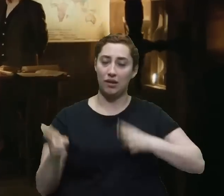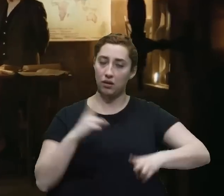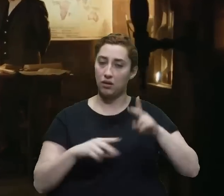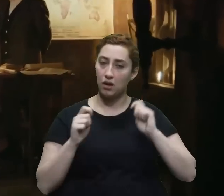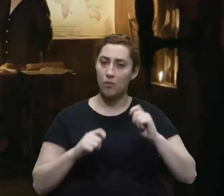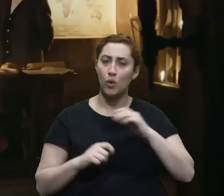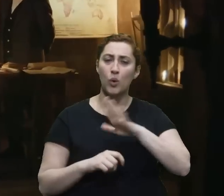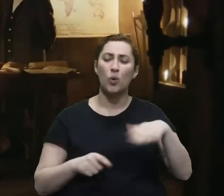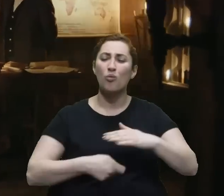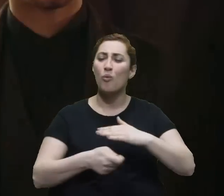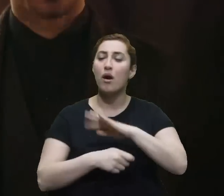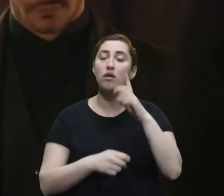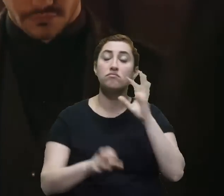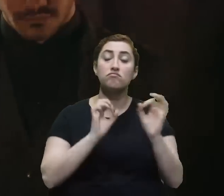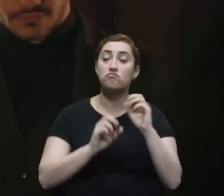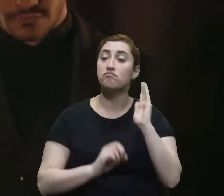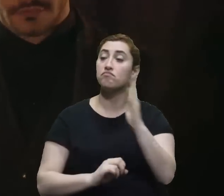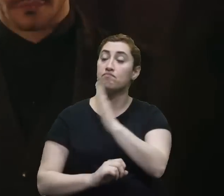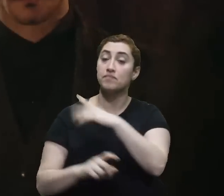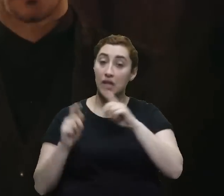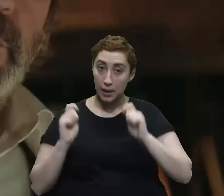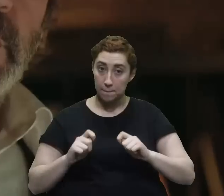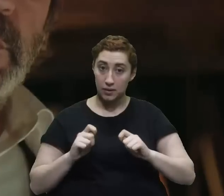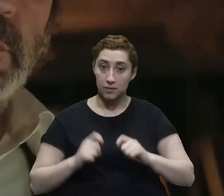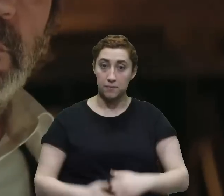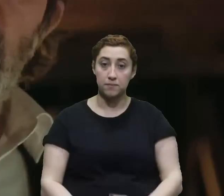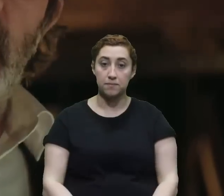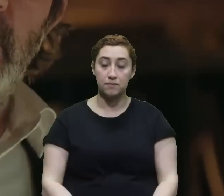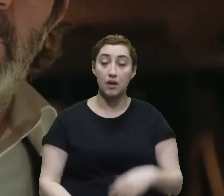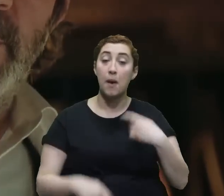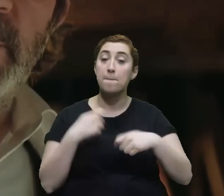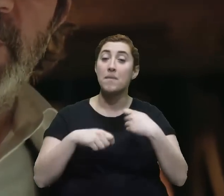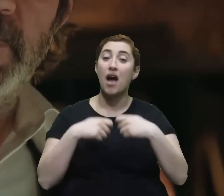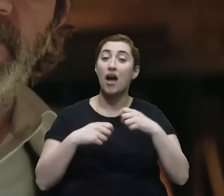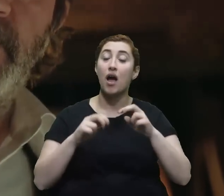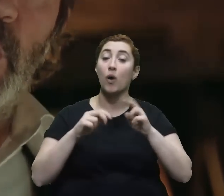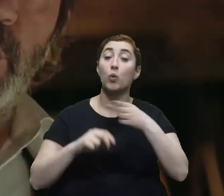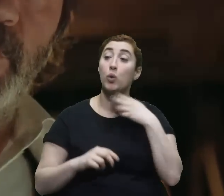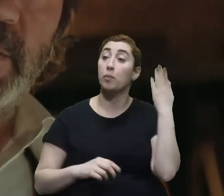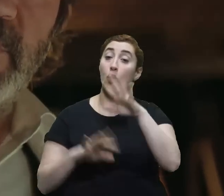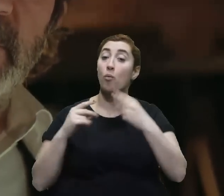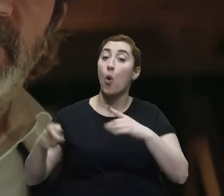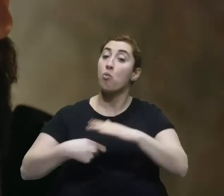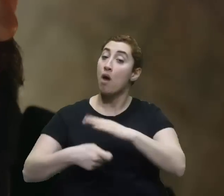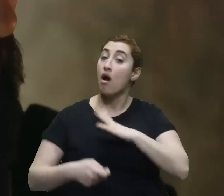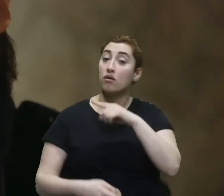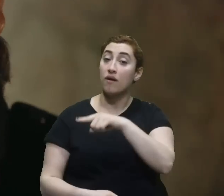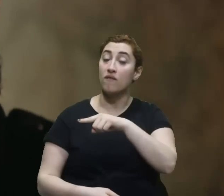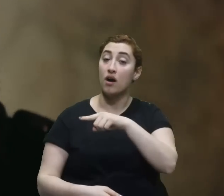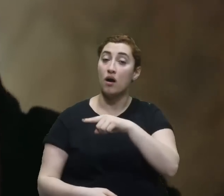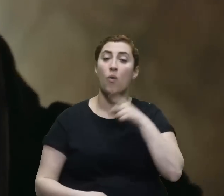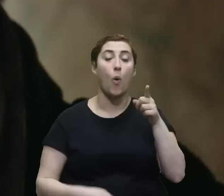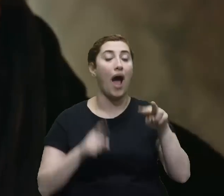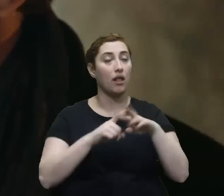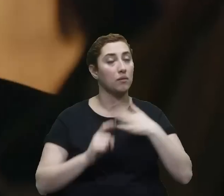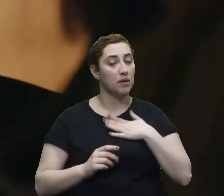giyinin. Bütün kumarhaneleri dolaşın. İkisi de kafa salladı. Bankerler kulübüne gidebilir. Orada kumar da var.